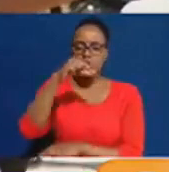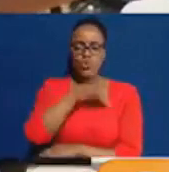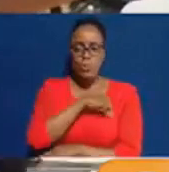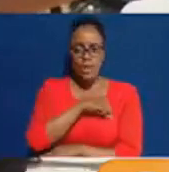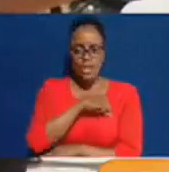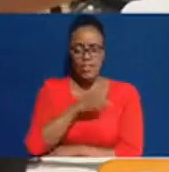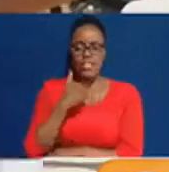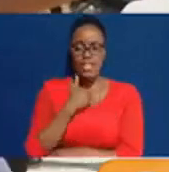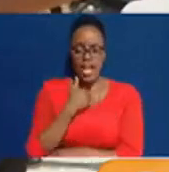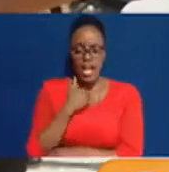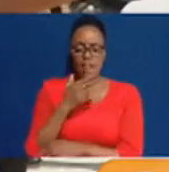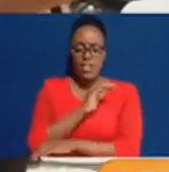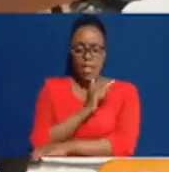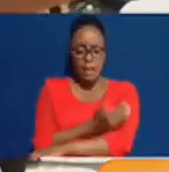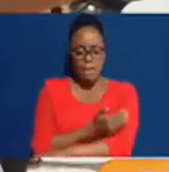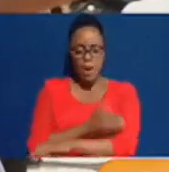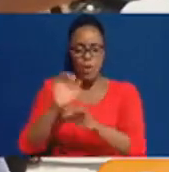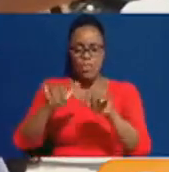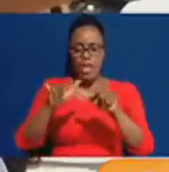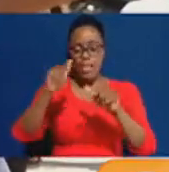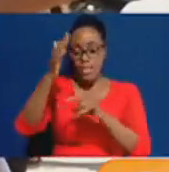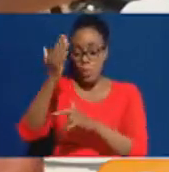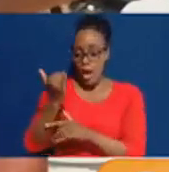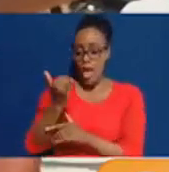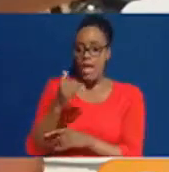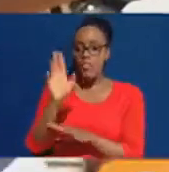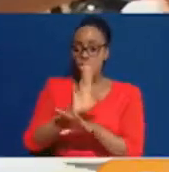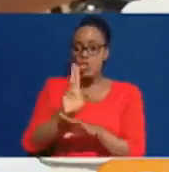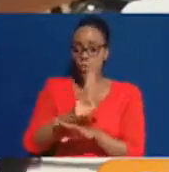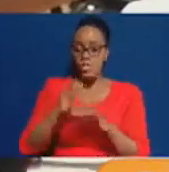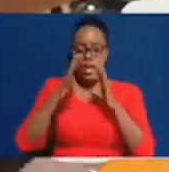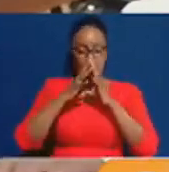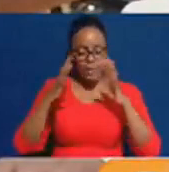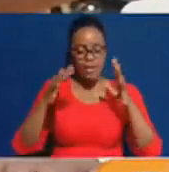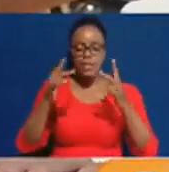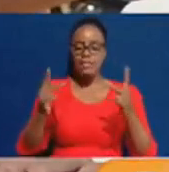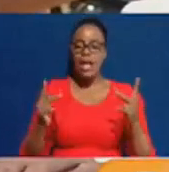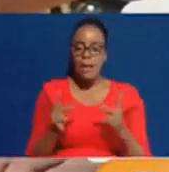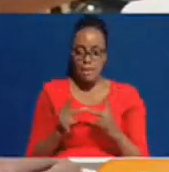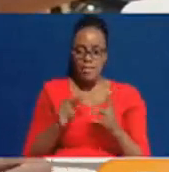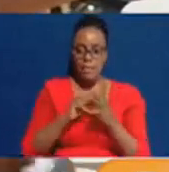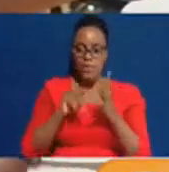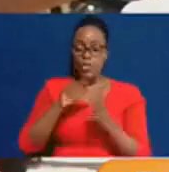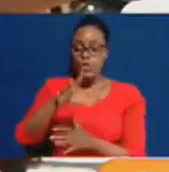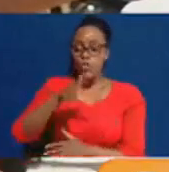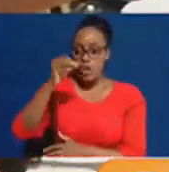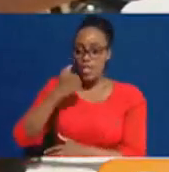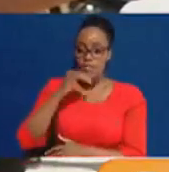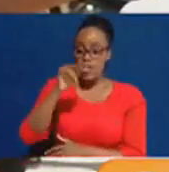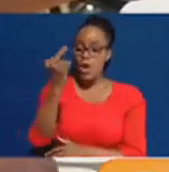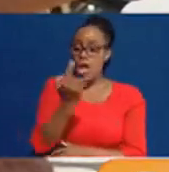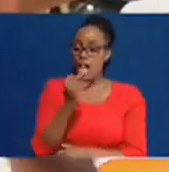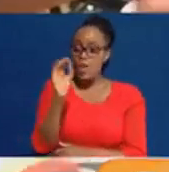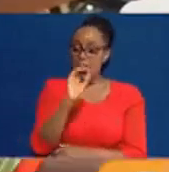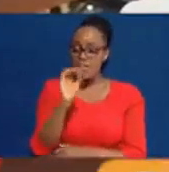kuwa na nguvu katika ardhi sababu unachukua nafasi kubwa. Kwa hivyo utapata si mimi peke yangu,